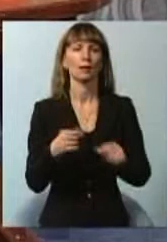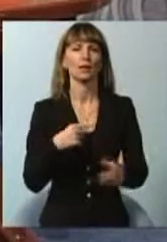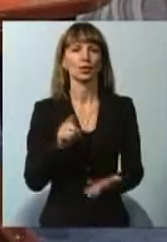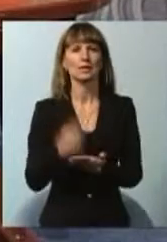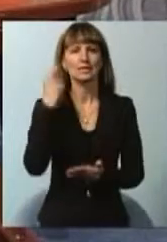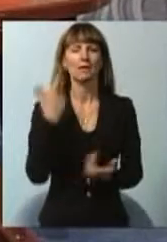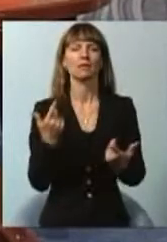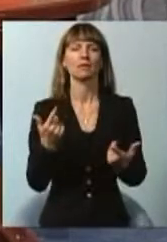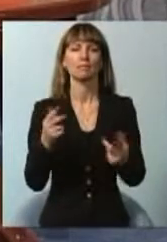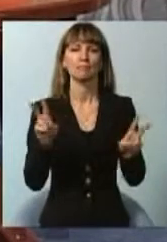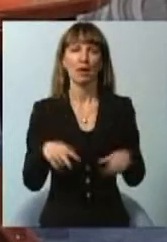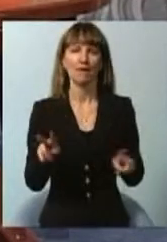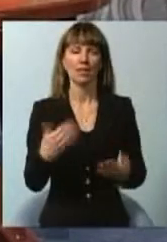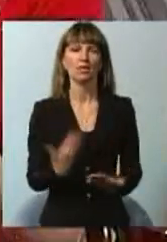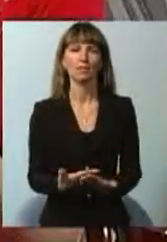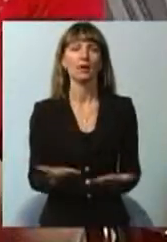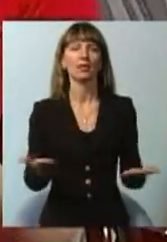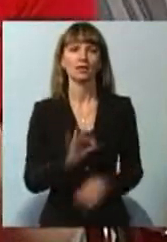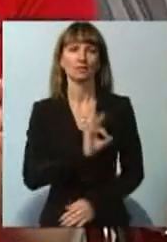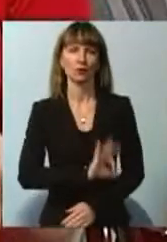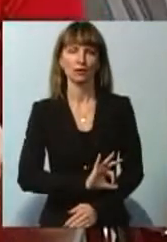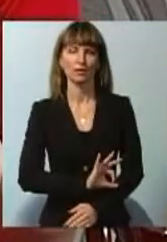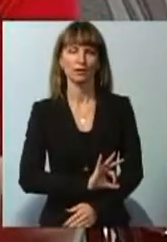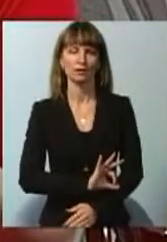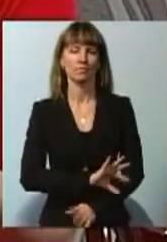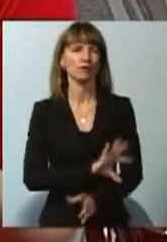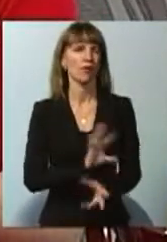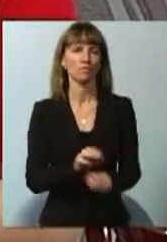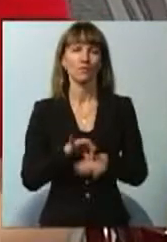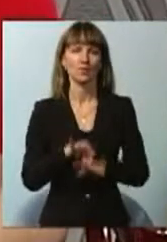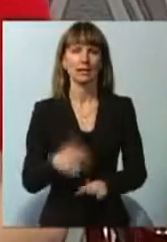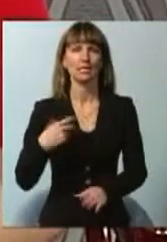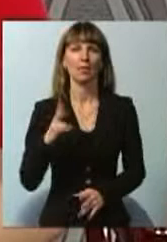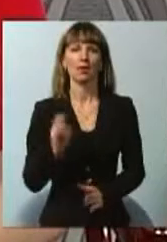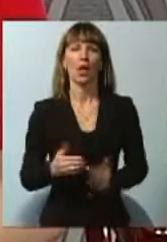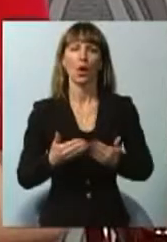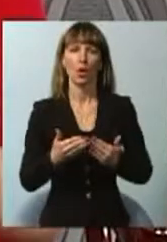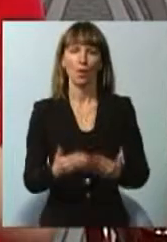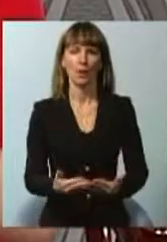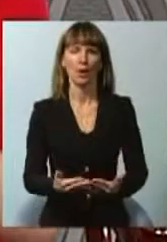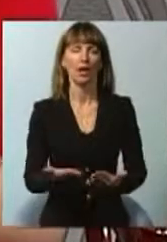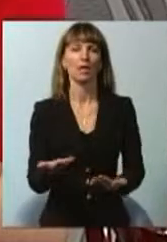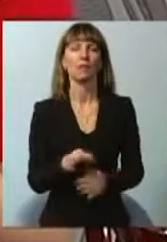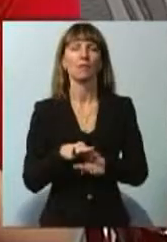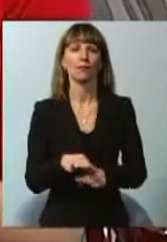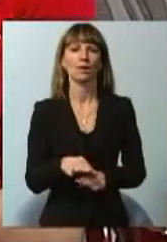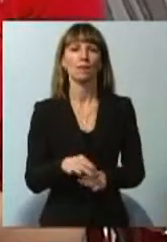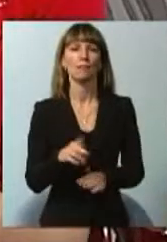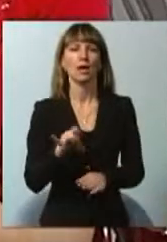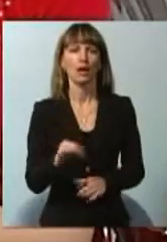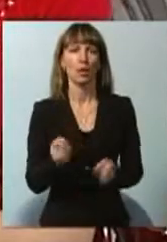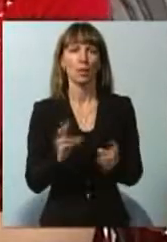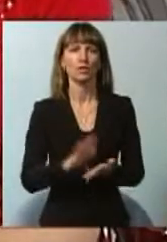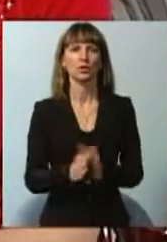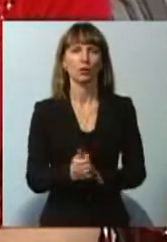знати деякі правила. Наприклад, як користуватися, взагалі поводити себе на кораблі, як поводити при якихось небезпечних